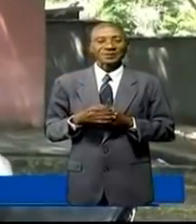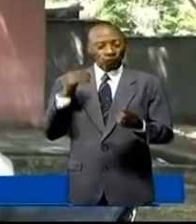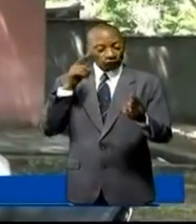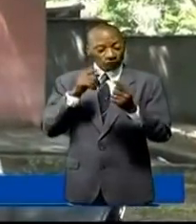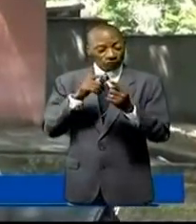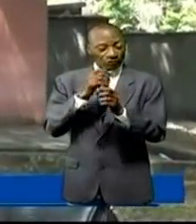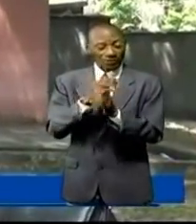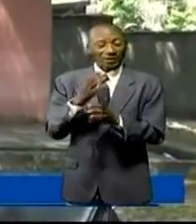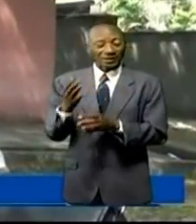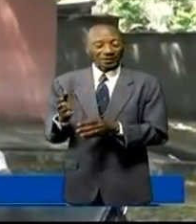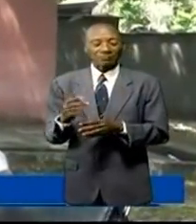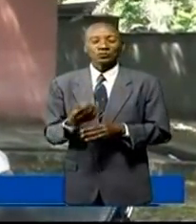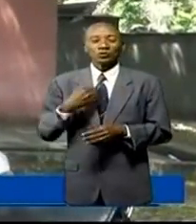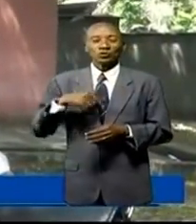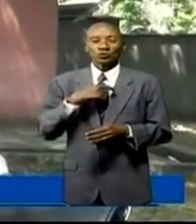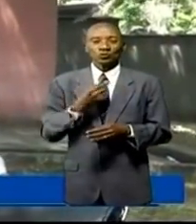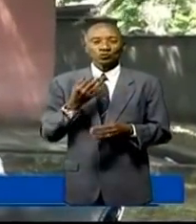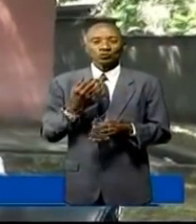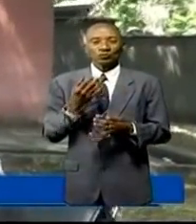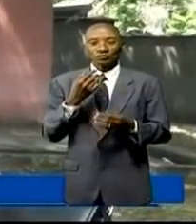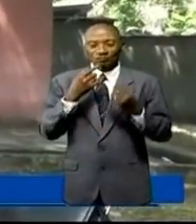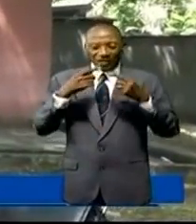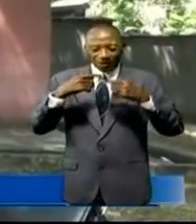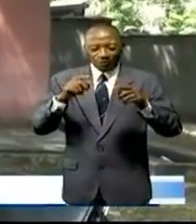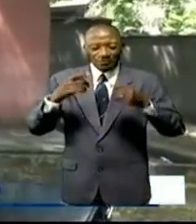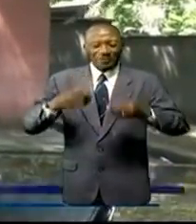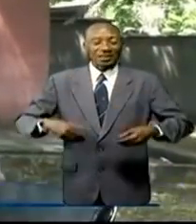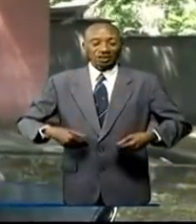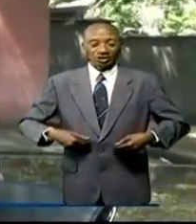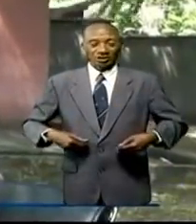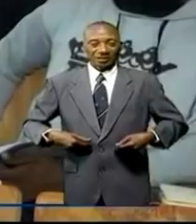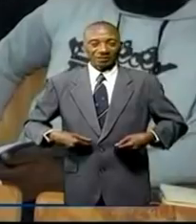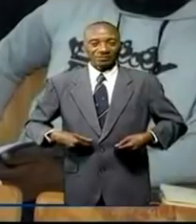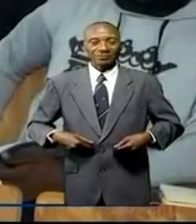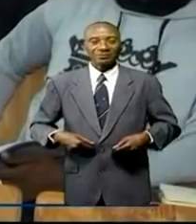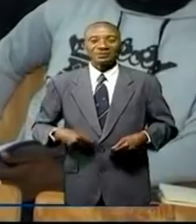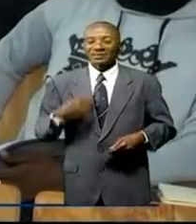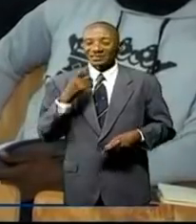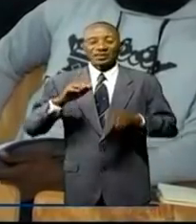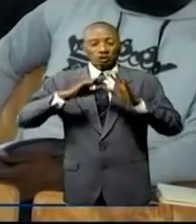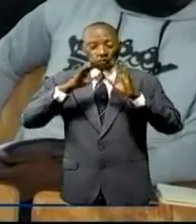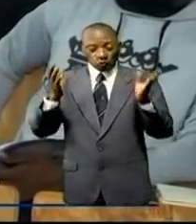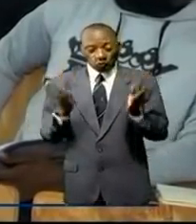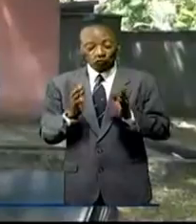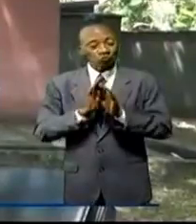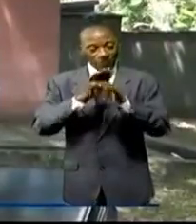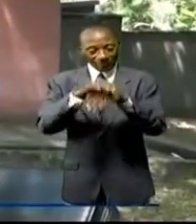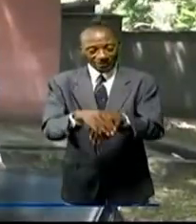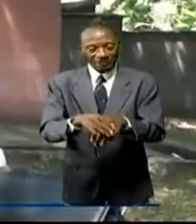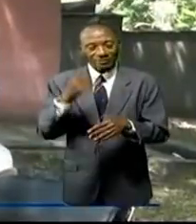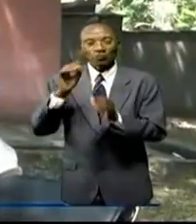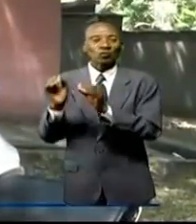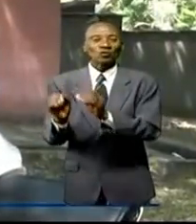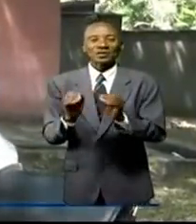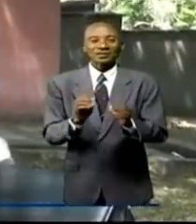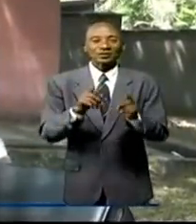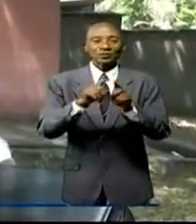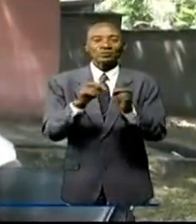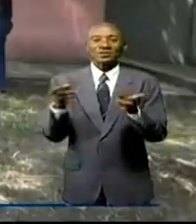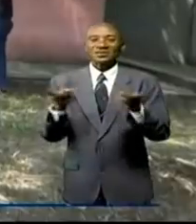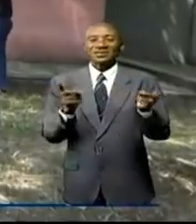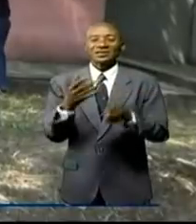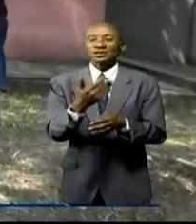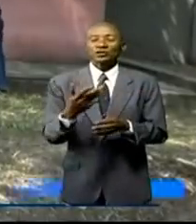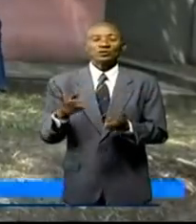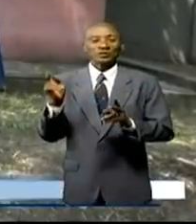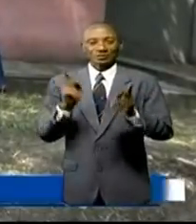a dû réveiller la conscience de la jeunesse pour voir que tous nous sommes impliqués à l'organisation, à la gestion de la chose publique.